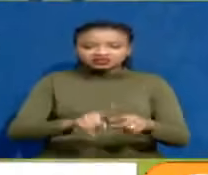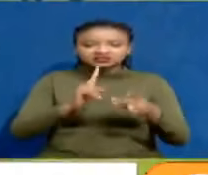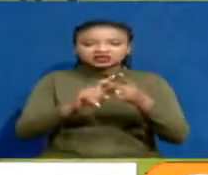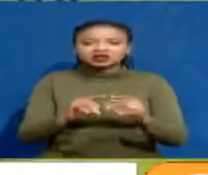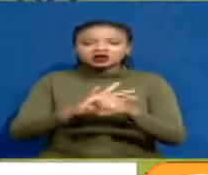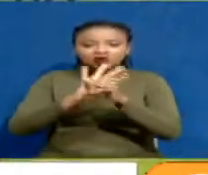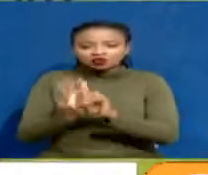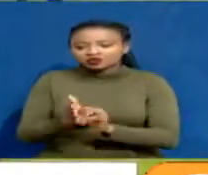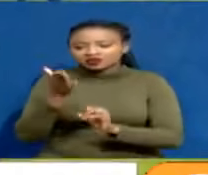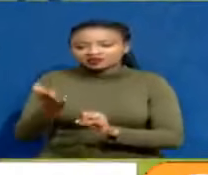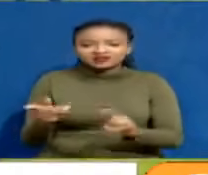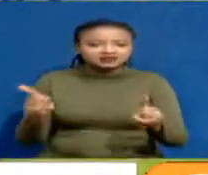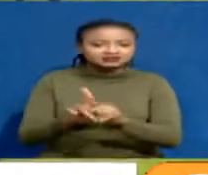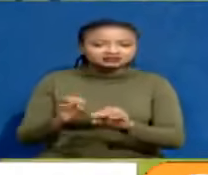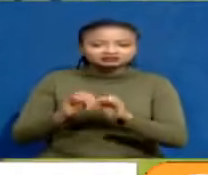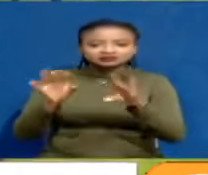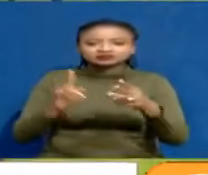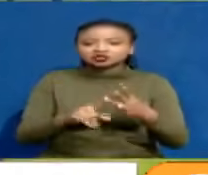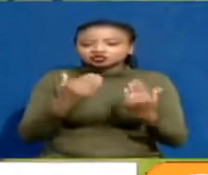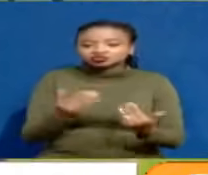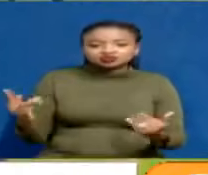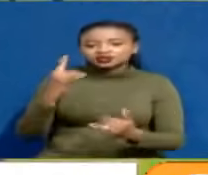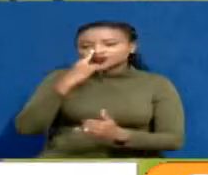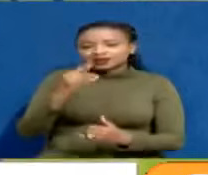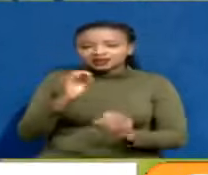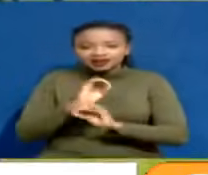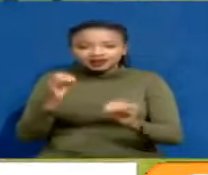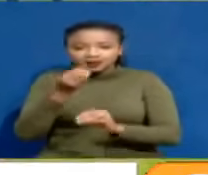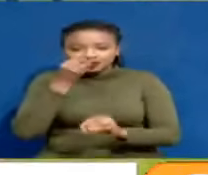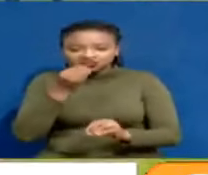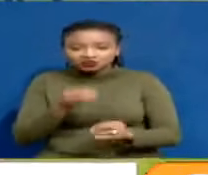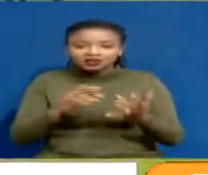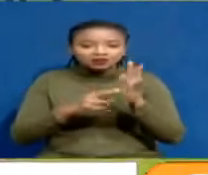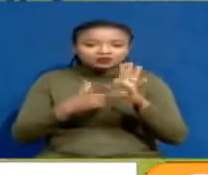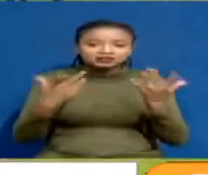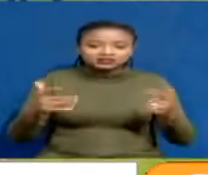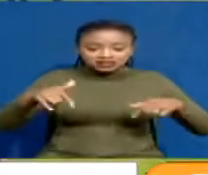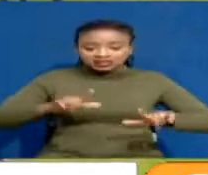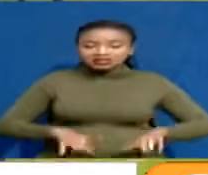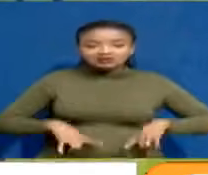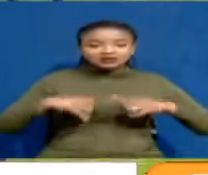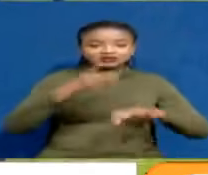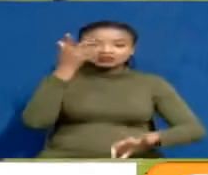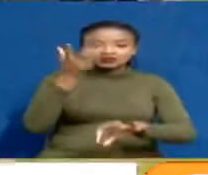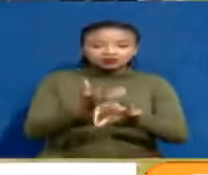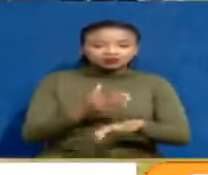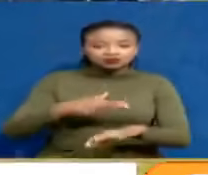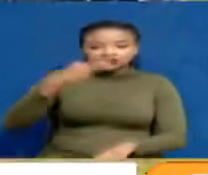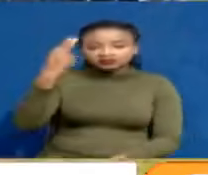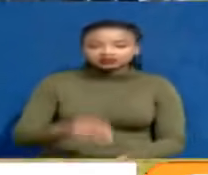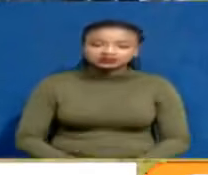hiyo, watoto hawana chakula, hasa hii maisha imekuwa ngumu kabisa.